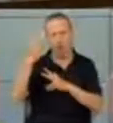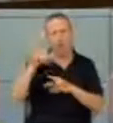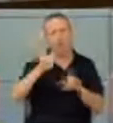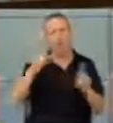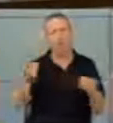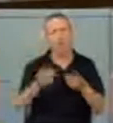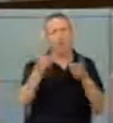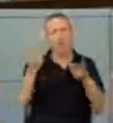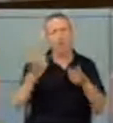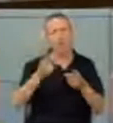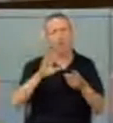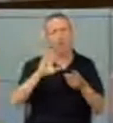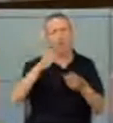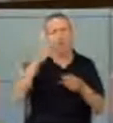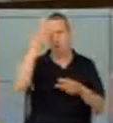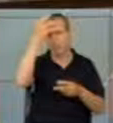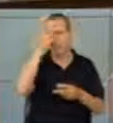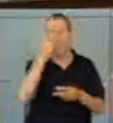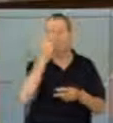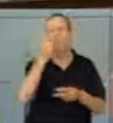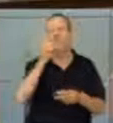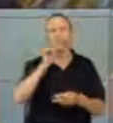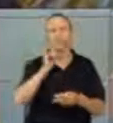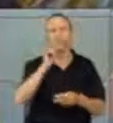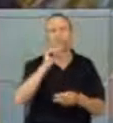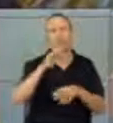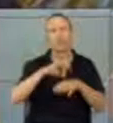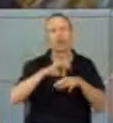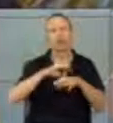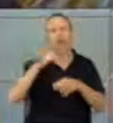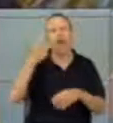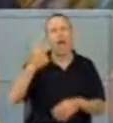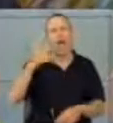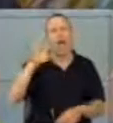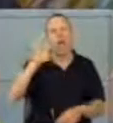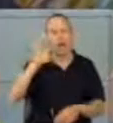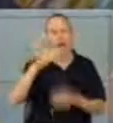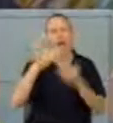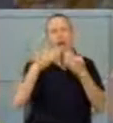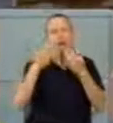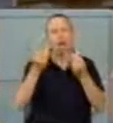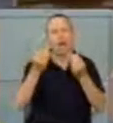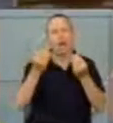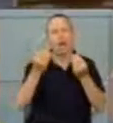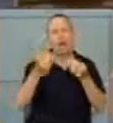מסכות ירוקות אפשר אולי. גיא בכור, דוקטור גיא בכור, תודה רבה. תודה רבה. עלינו, הנה אנחנו יוצאים לפרסומות.